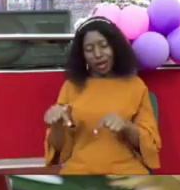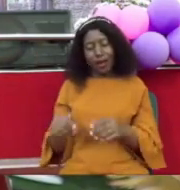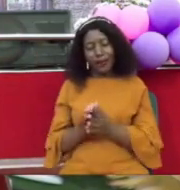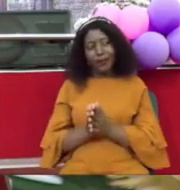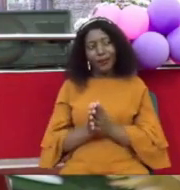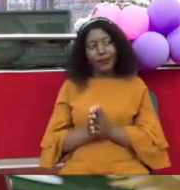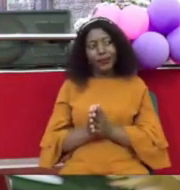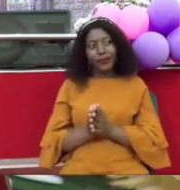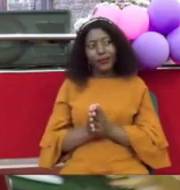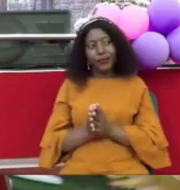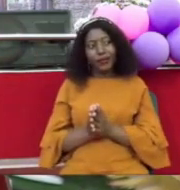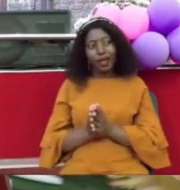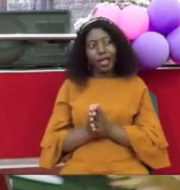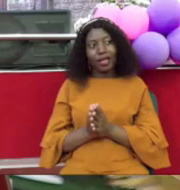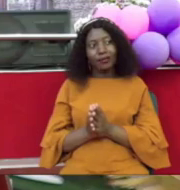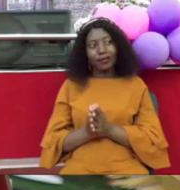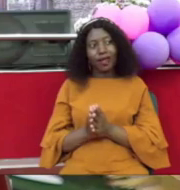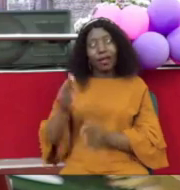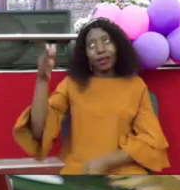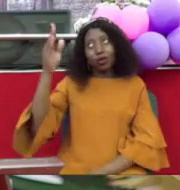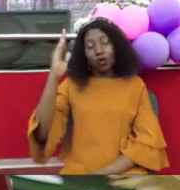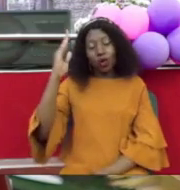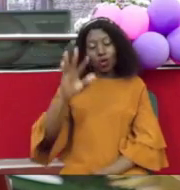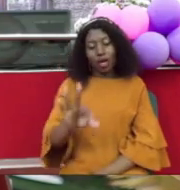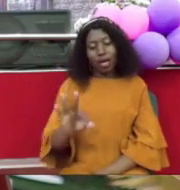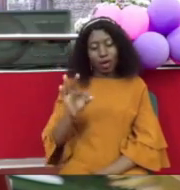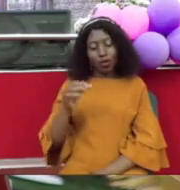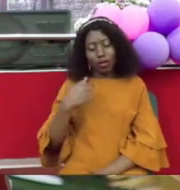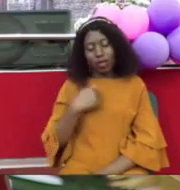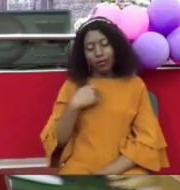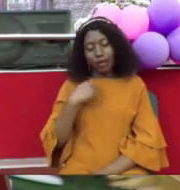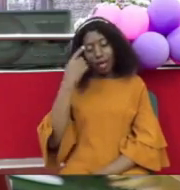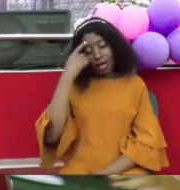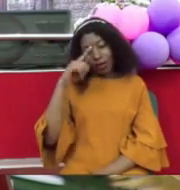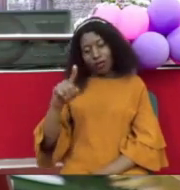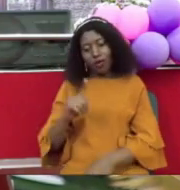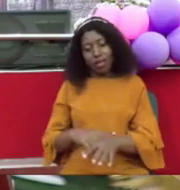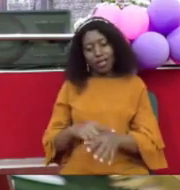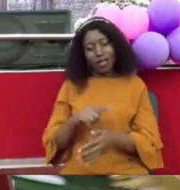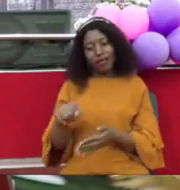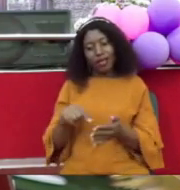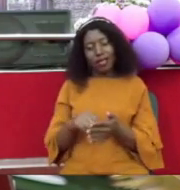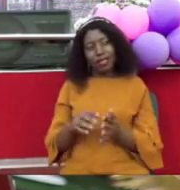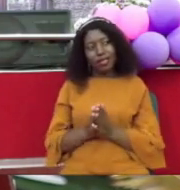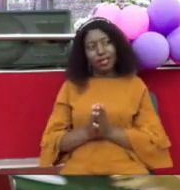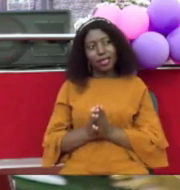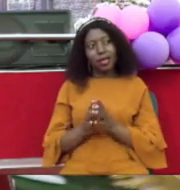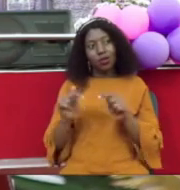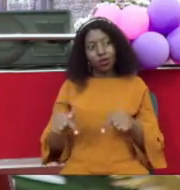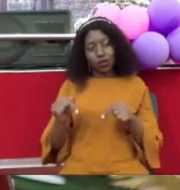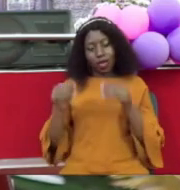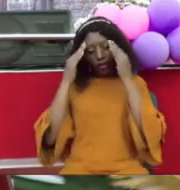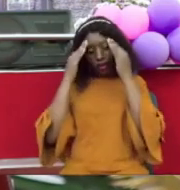leo. Because God appointed me for a time like this. Kwa sababu Mungu kanichagua kwa wakati kama huu. So today we are going to look